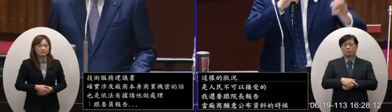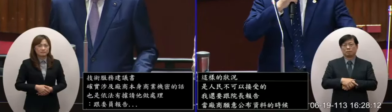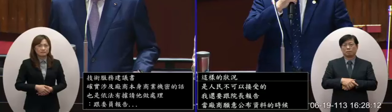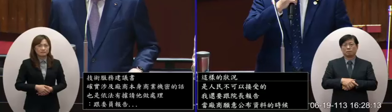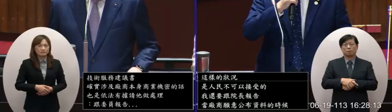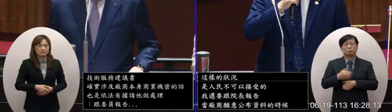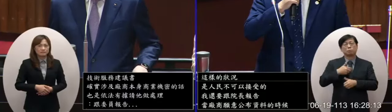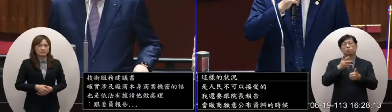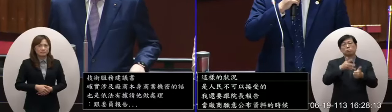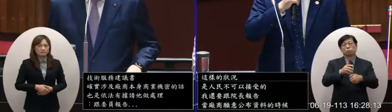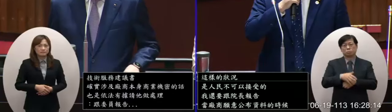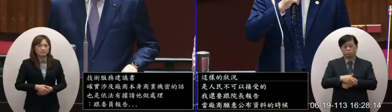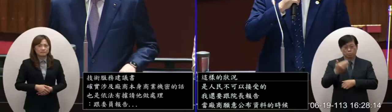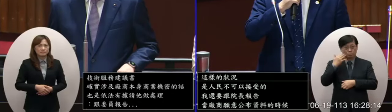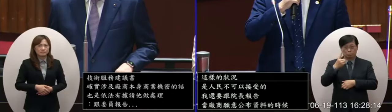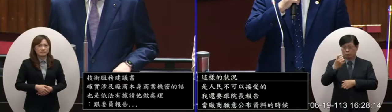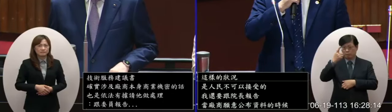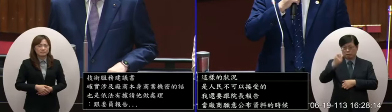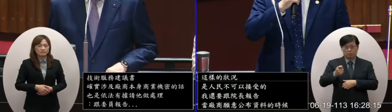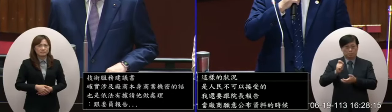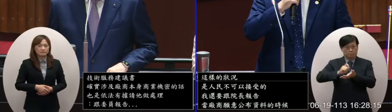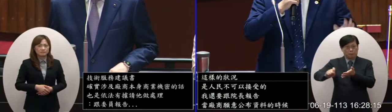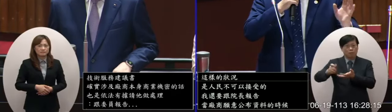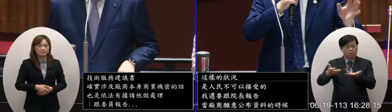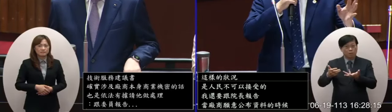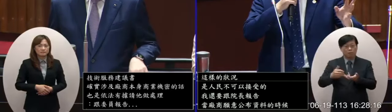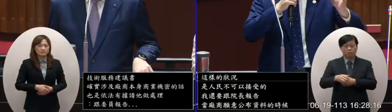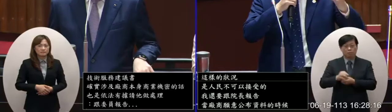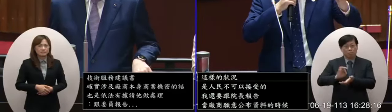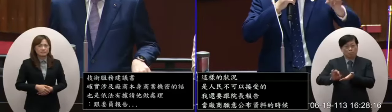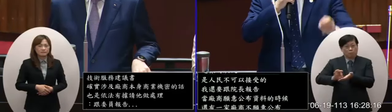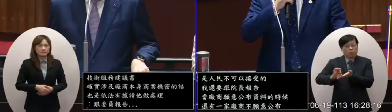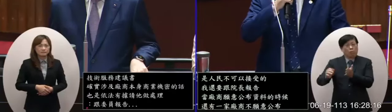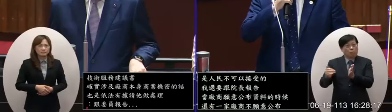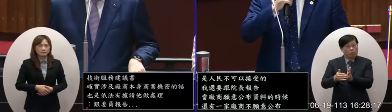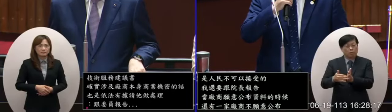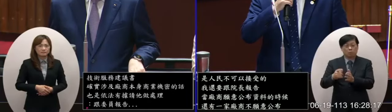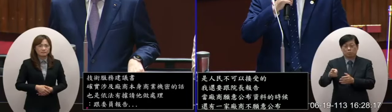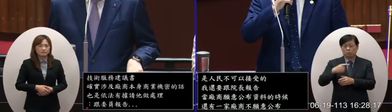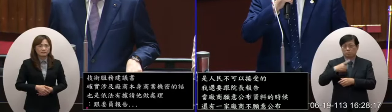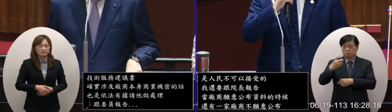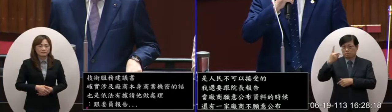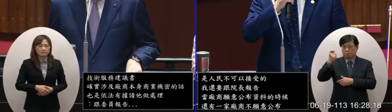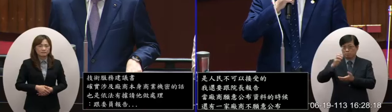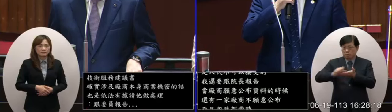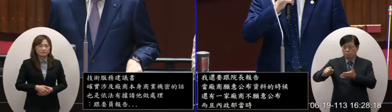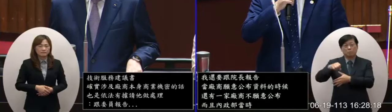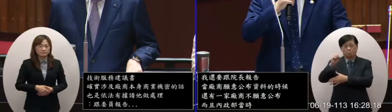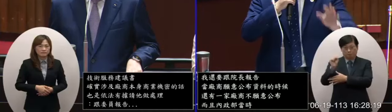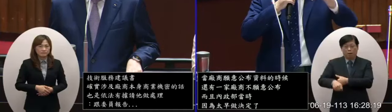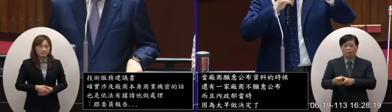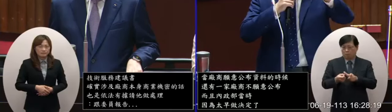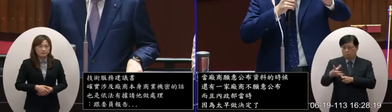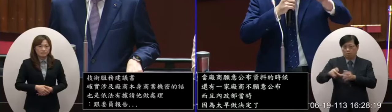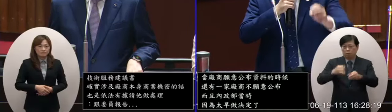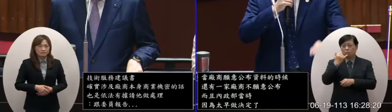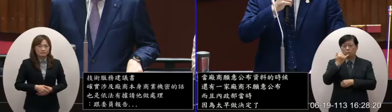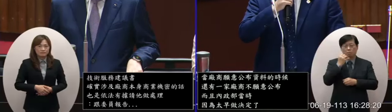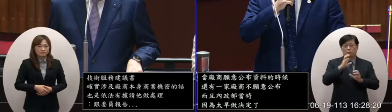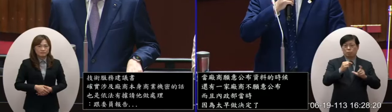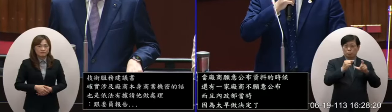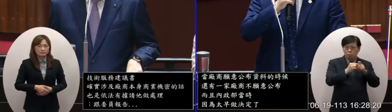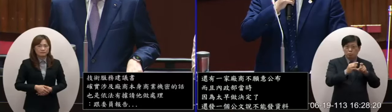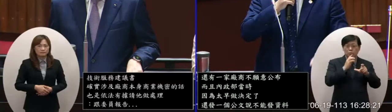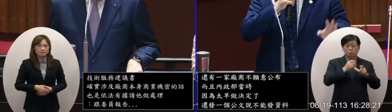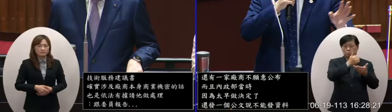一个，我请问，一个13亿的标案，已经画13亿标案，13亿标案的厂商都愿意全部公布资料了，国巨